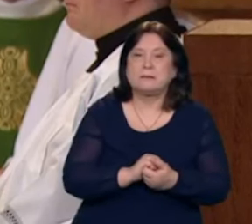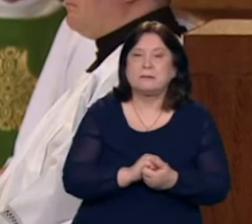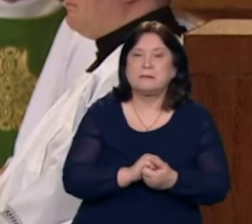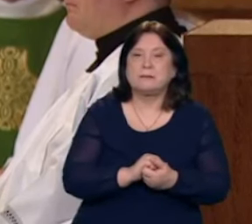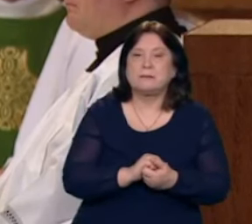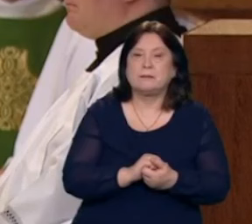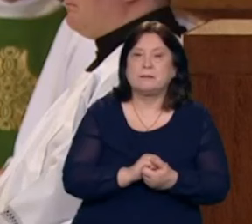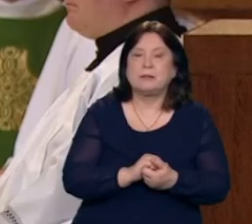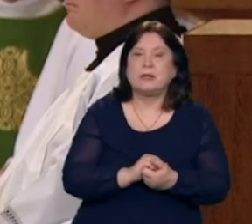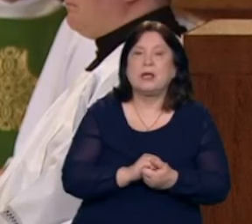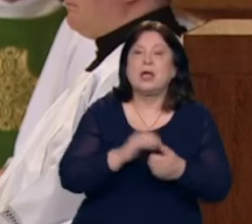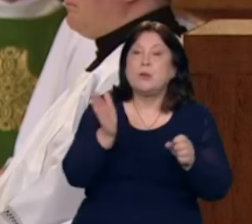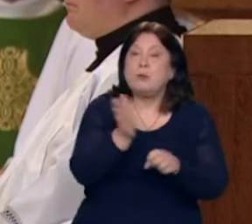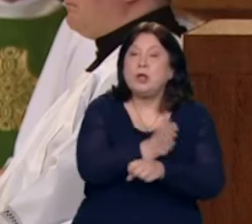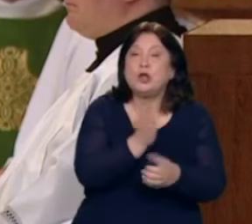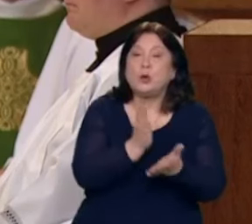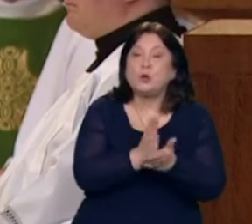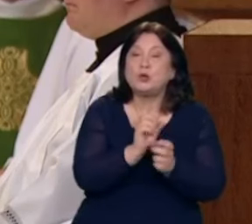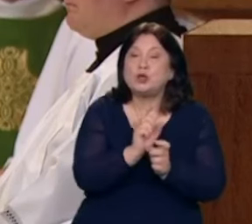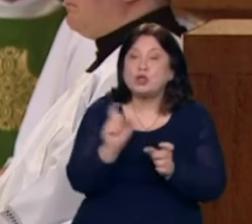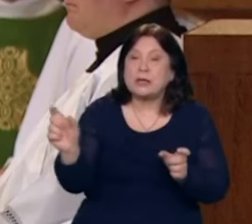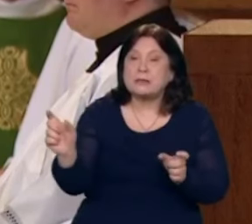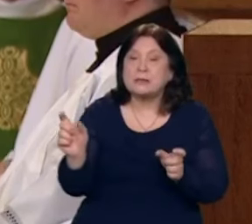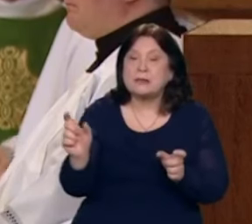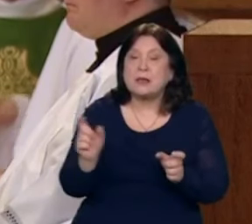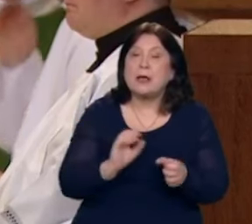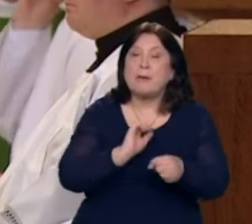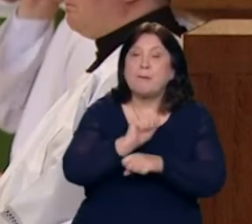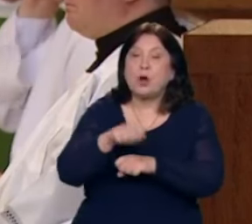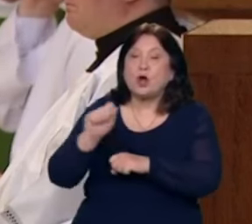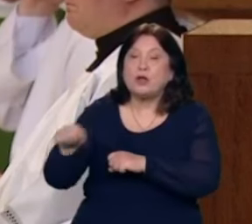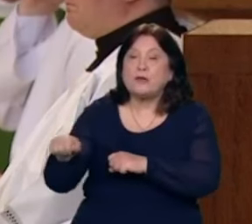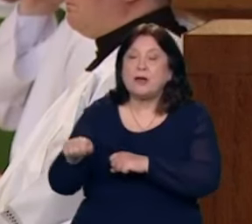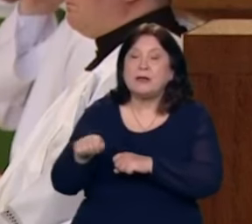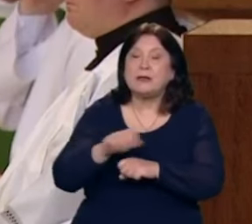tempo Minął już czas pokonywania